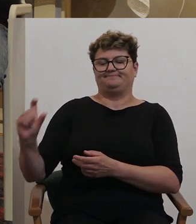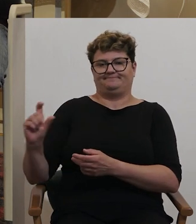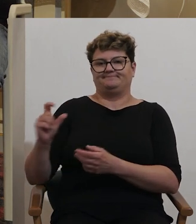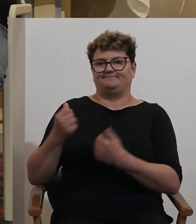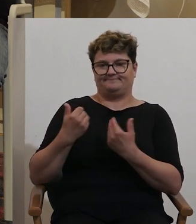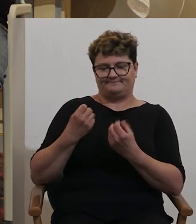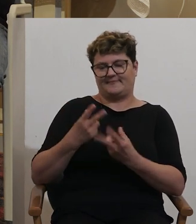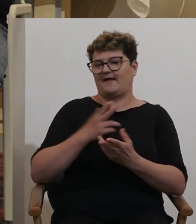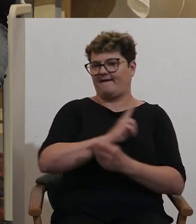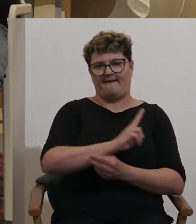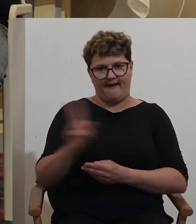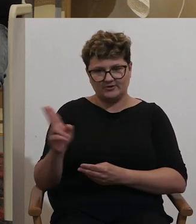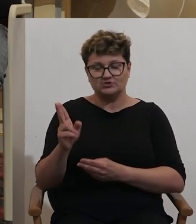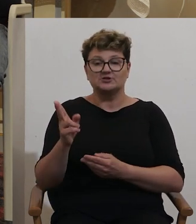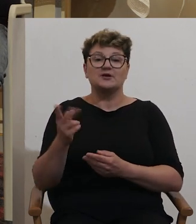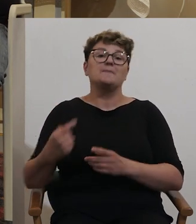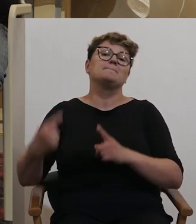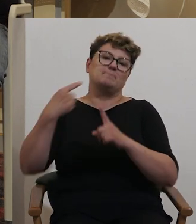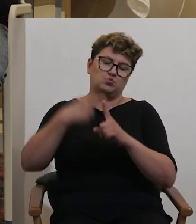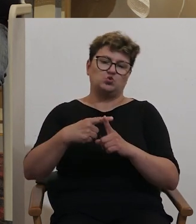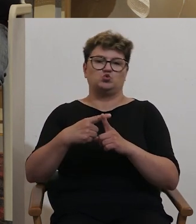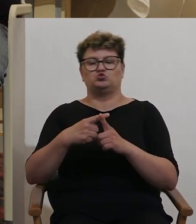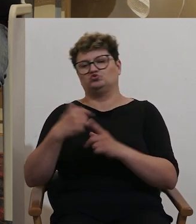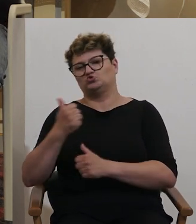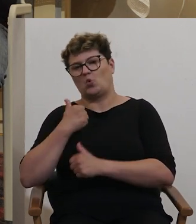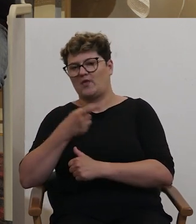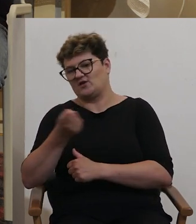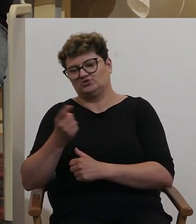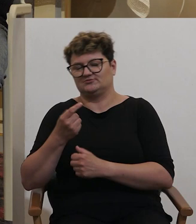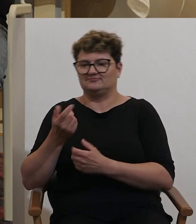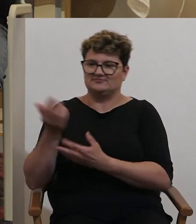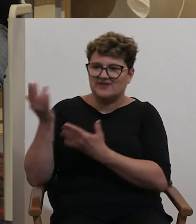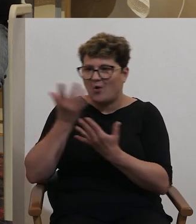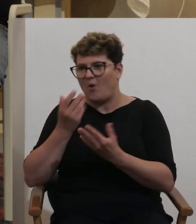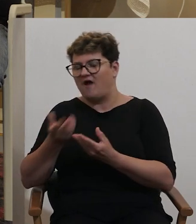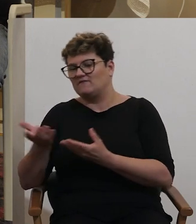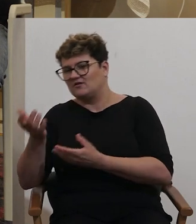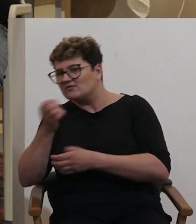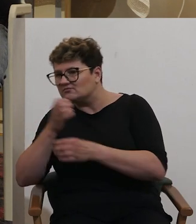było przydziałowe, a oprócz tego oczywiście żołnierze sobie cały czas organizowali,